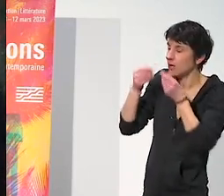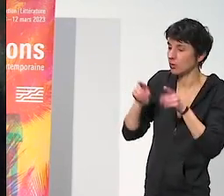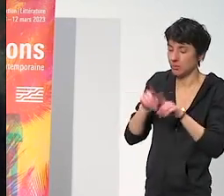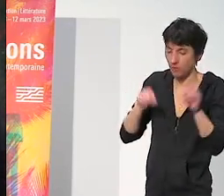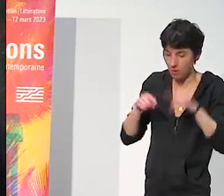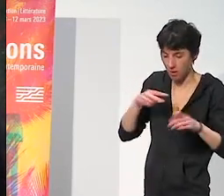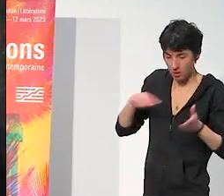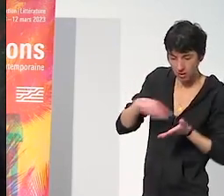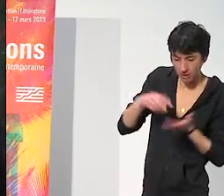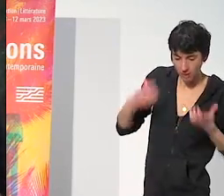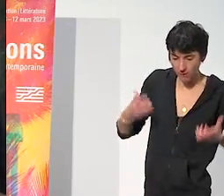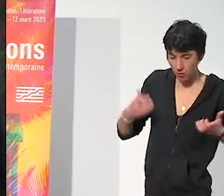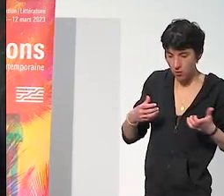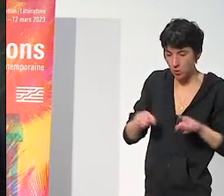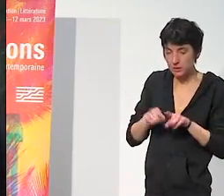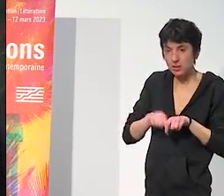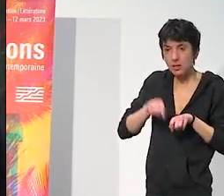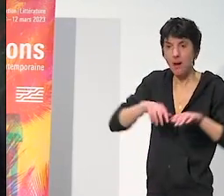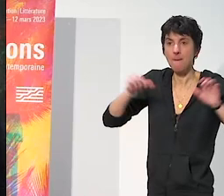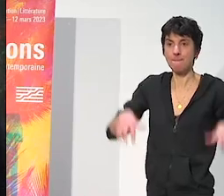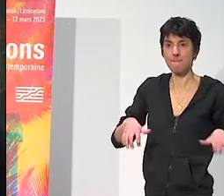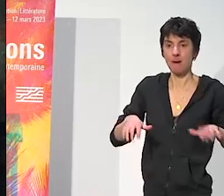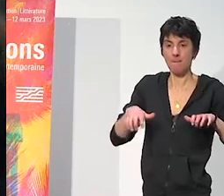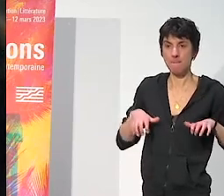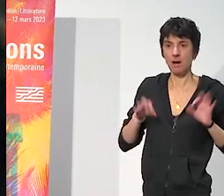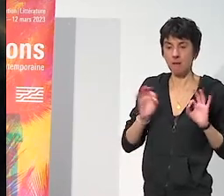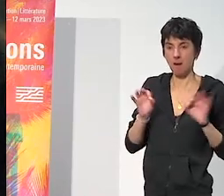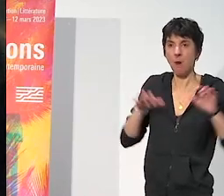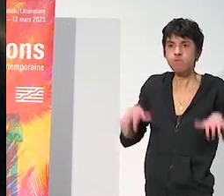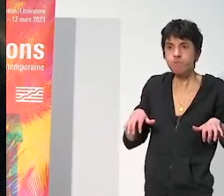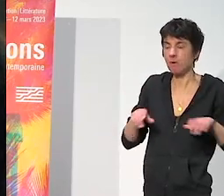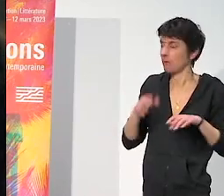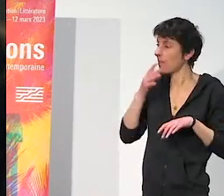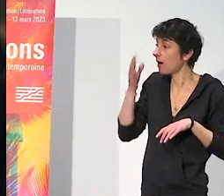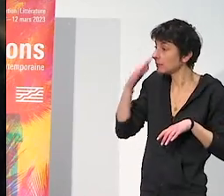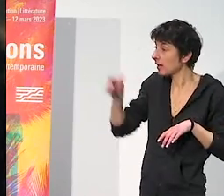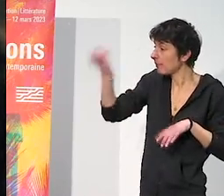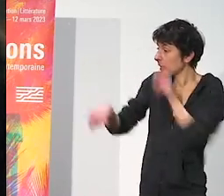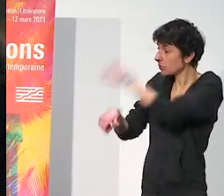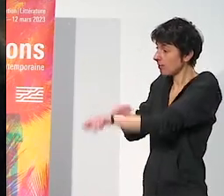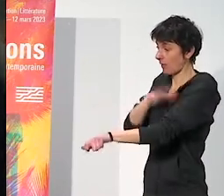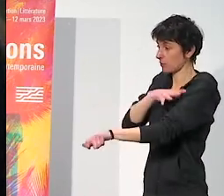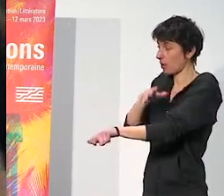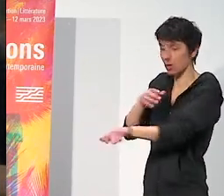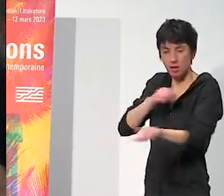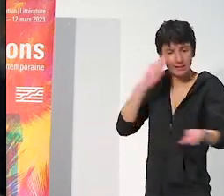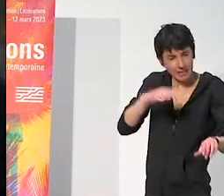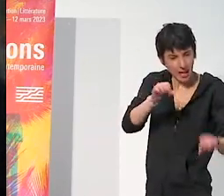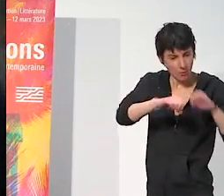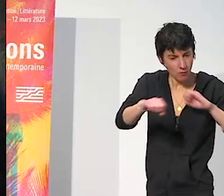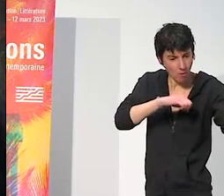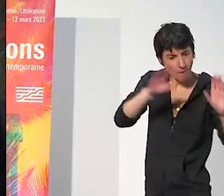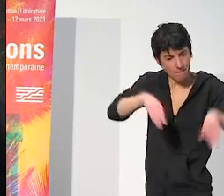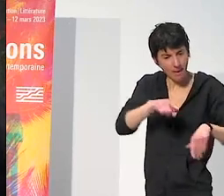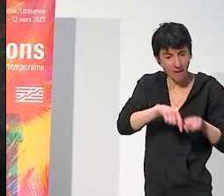toujours de le faire, c'est qu'il n'y a pas d'immobilité. On vous dit, enfin les bons profs vous disent, un mouvement, même si vous êtes fixe,